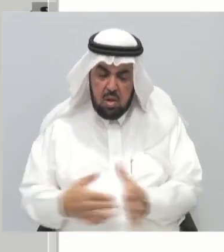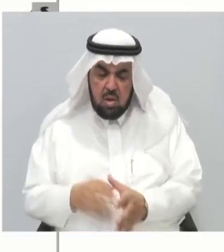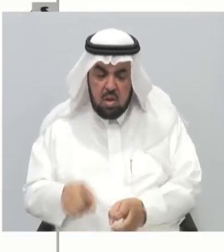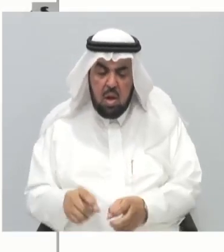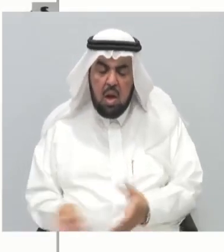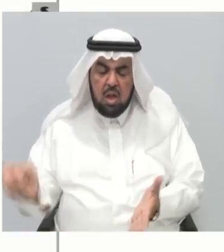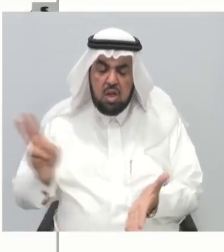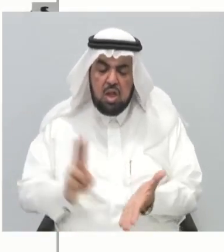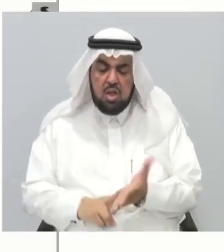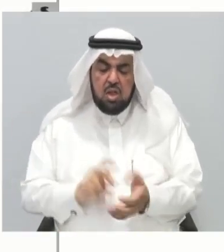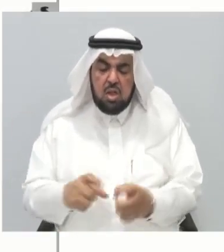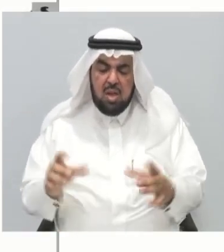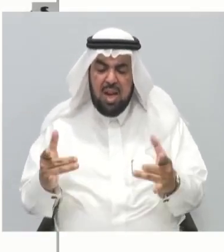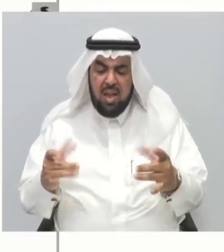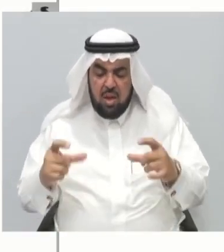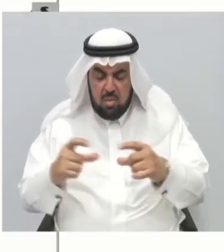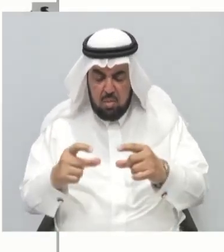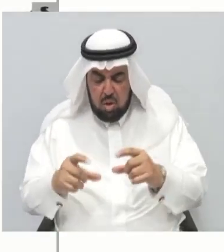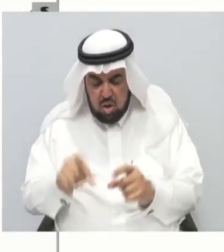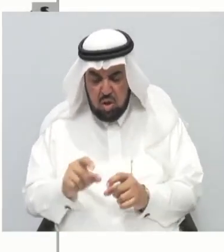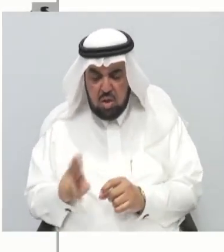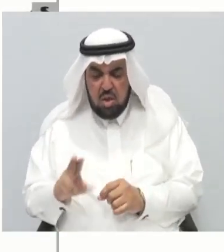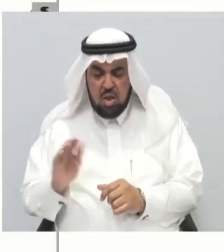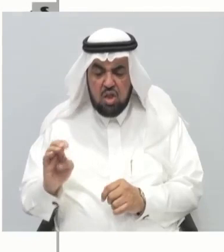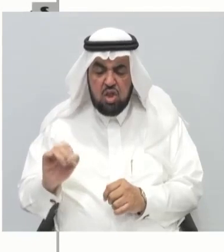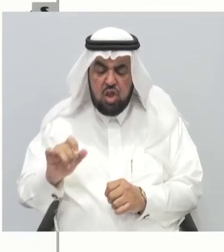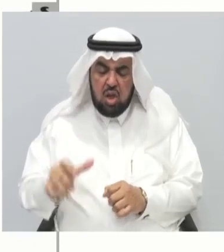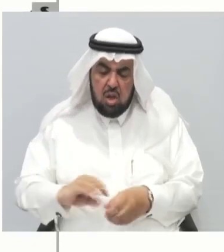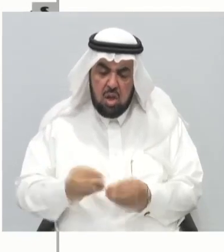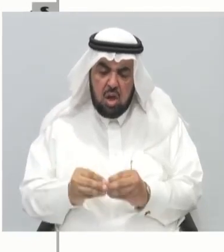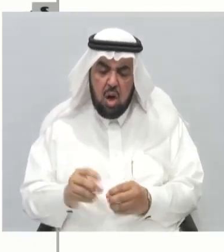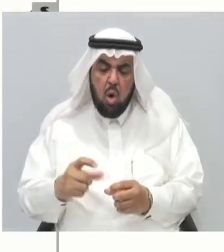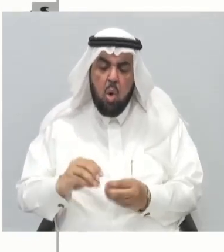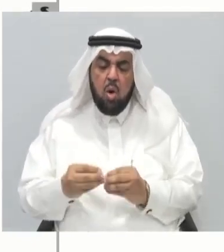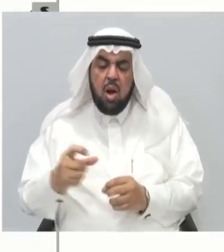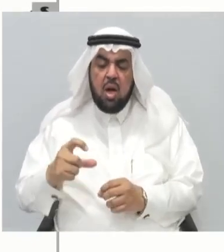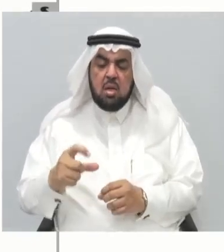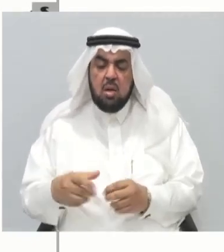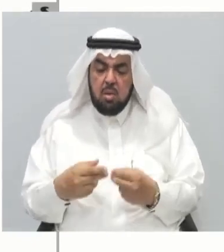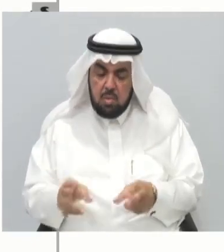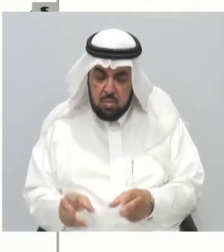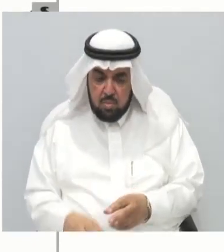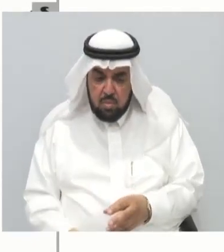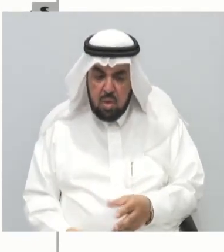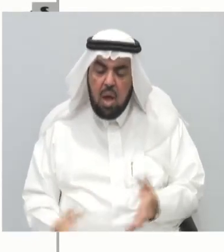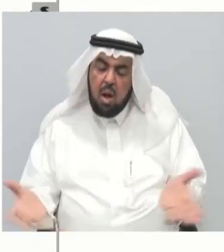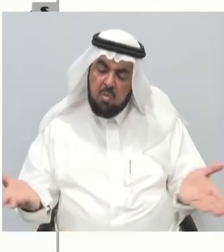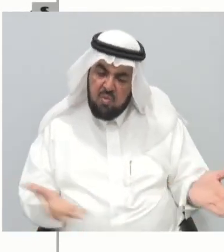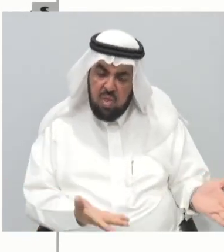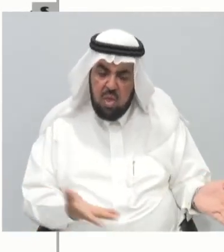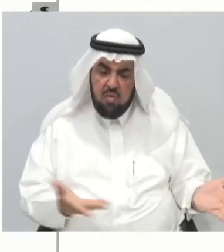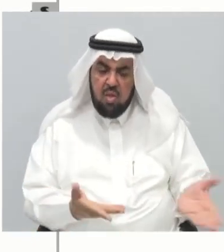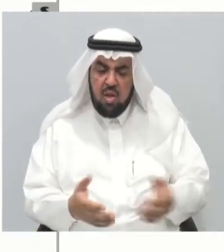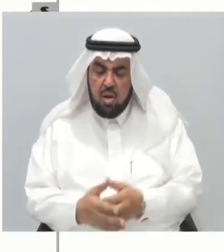بالضغط على فنلاحظ ان اليوزر تغير لونها الى الازرق واصبحنا الان هيلو ساره معناته